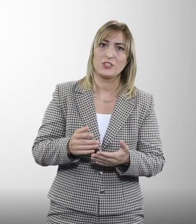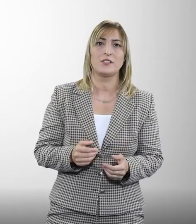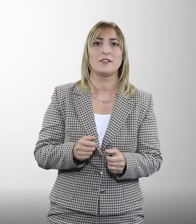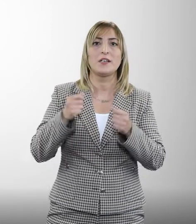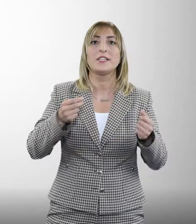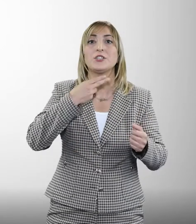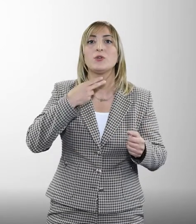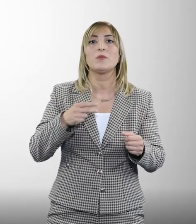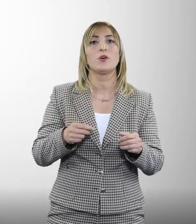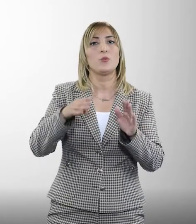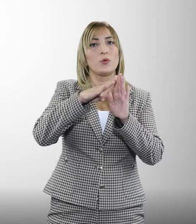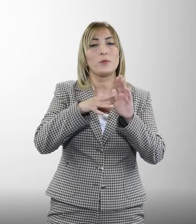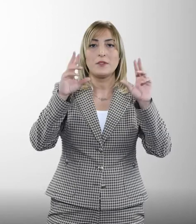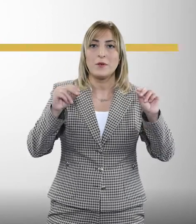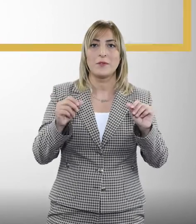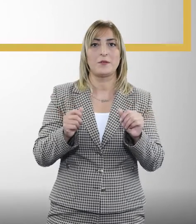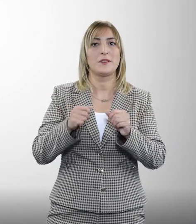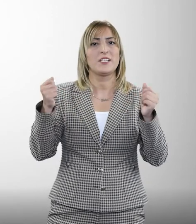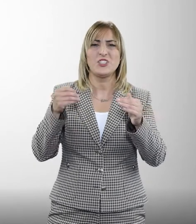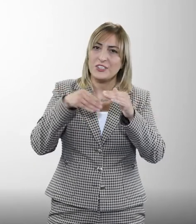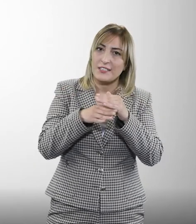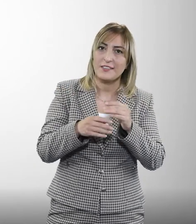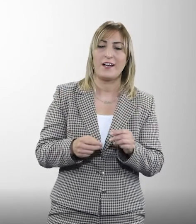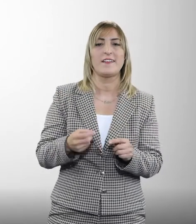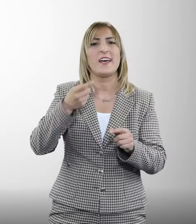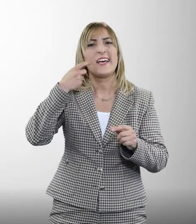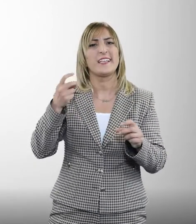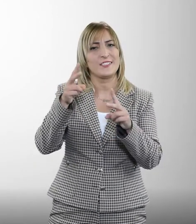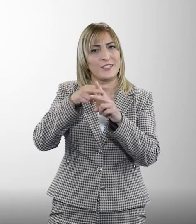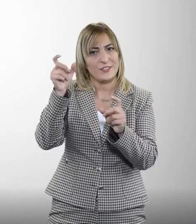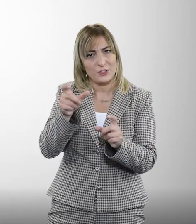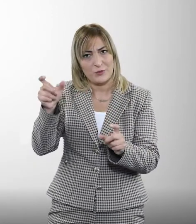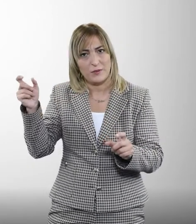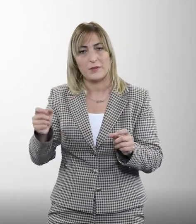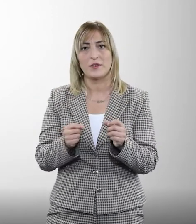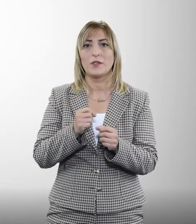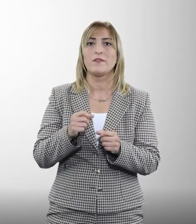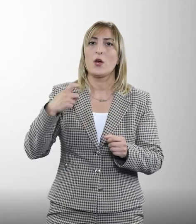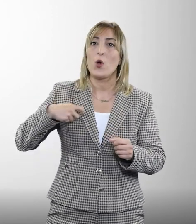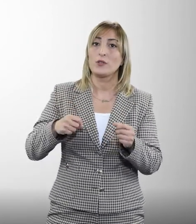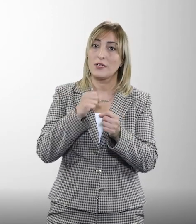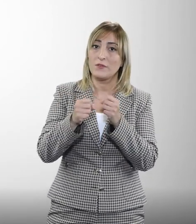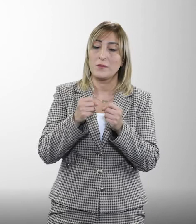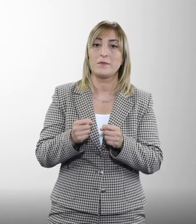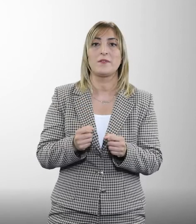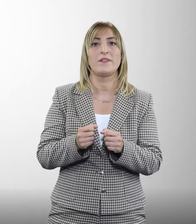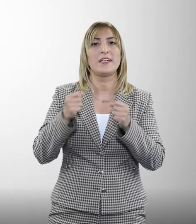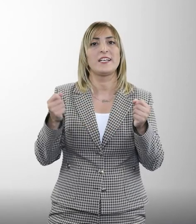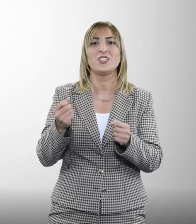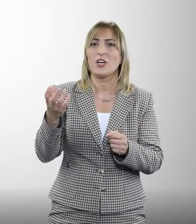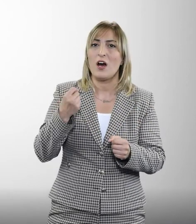kulübü programını tamamlayıp işe giren eski katılımcılarımızın ve özel firmaların insan kaynakları